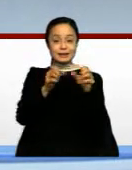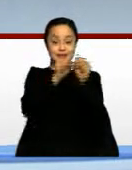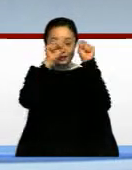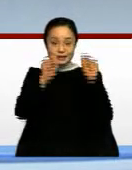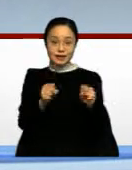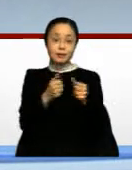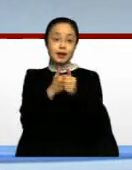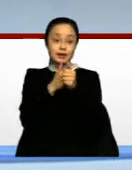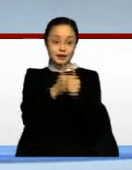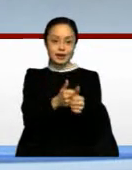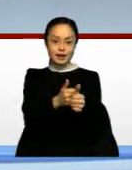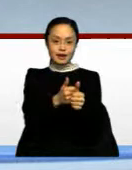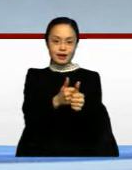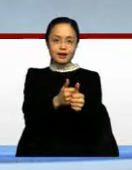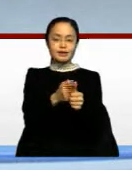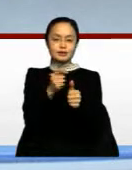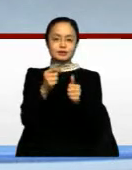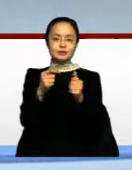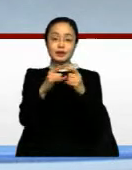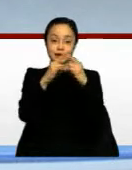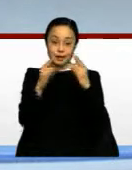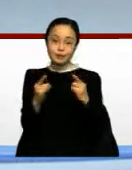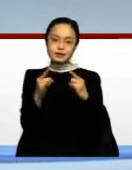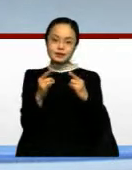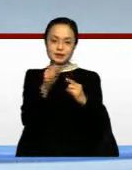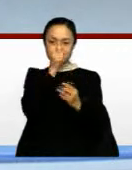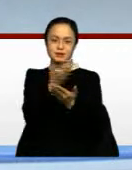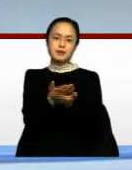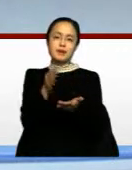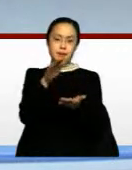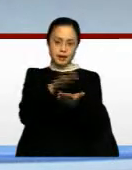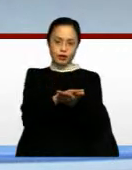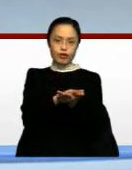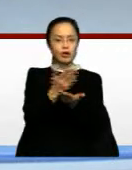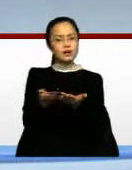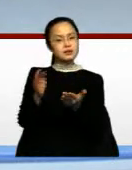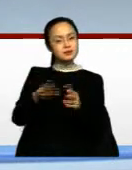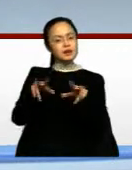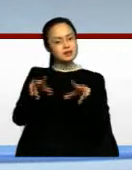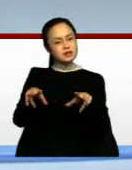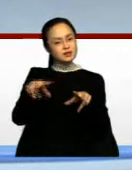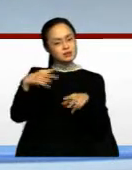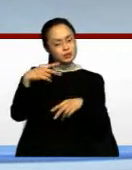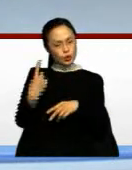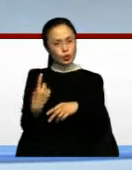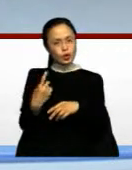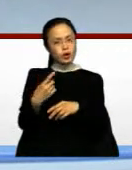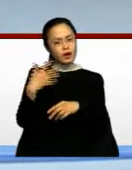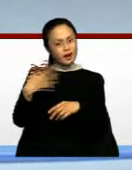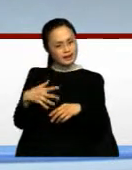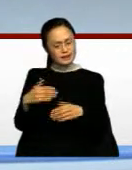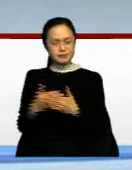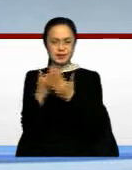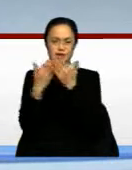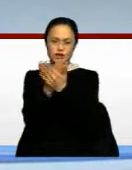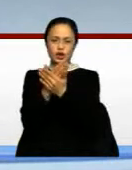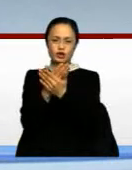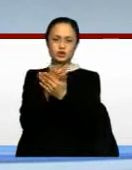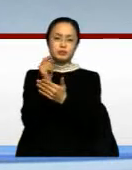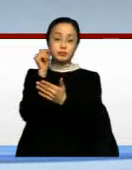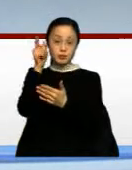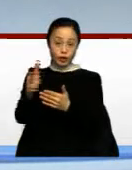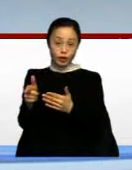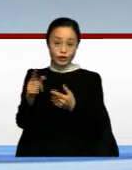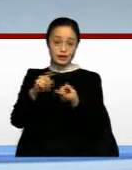캠퍼스로 바뀌었습니다 하지만 아직까지 제대로 기능 전원이 안 되고 있다는 지적이 나오고 있는데요 전진하